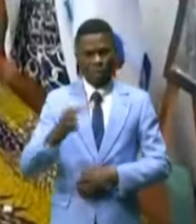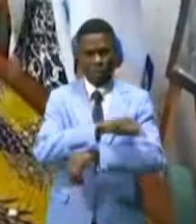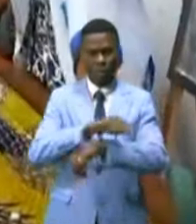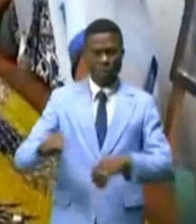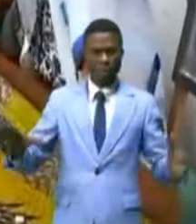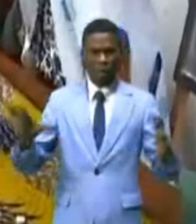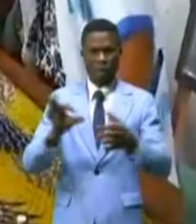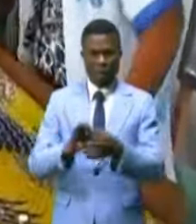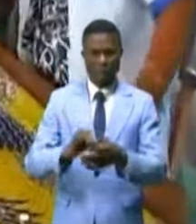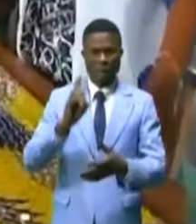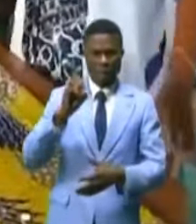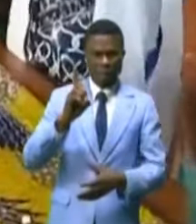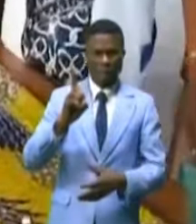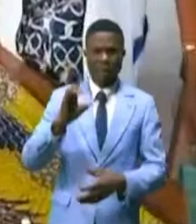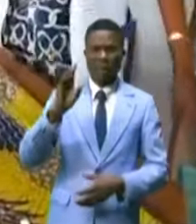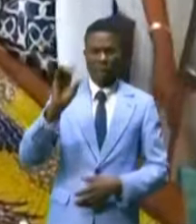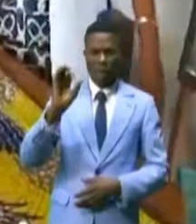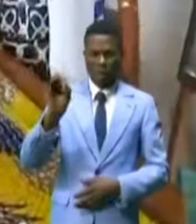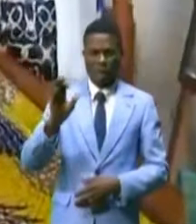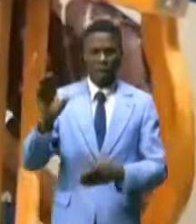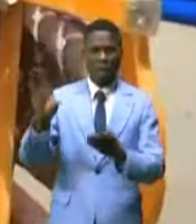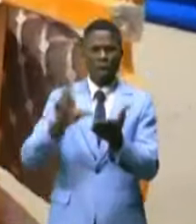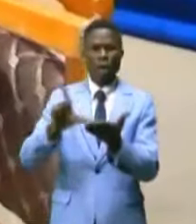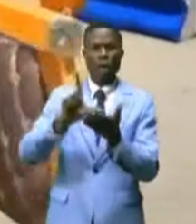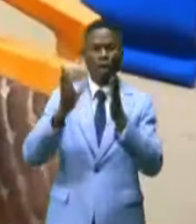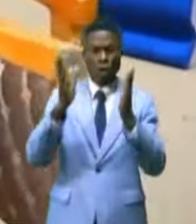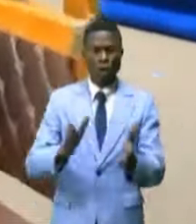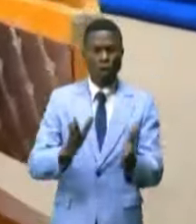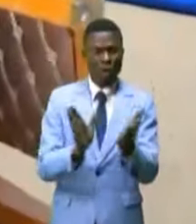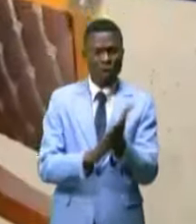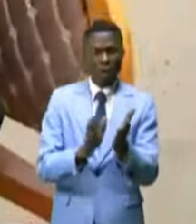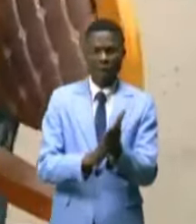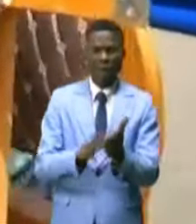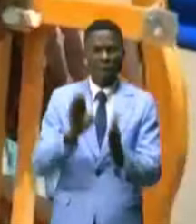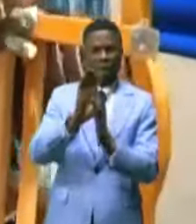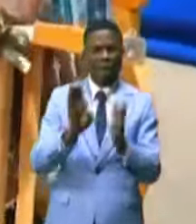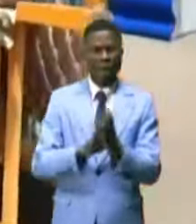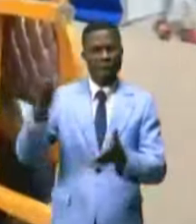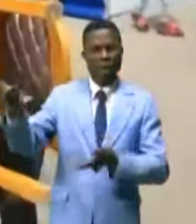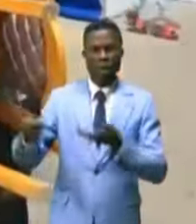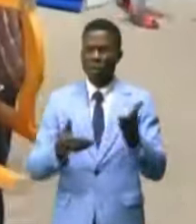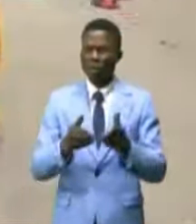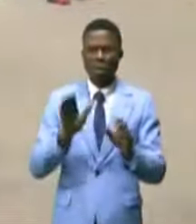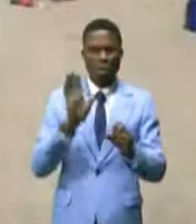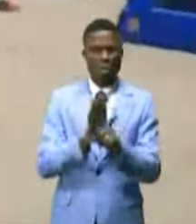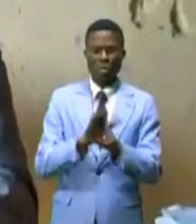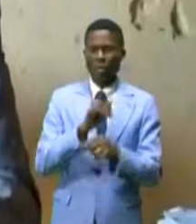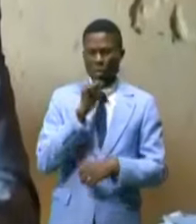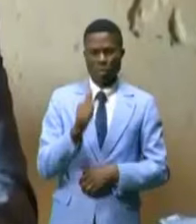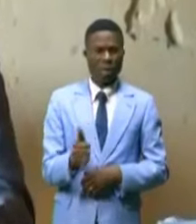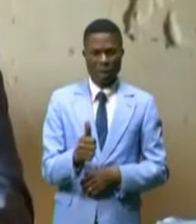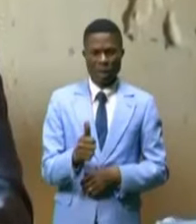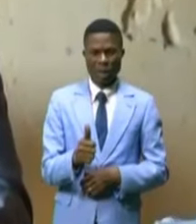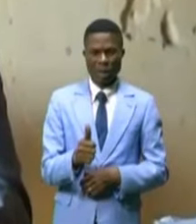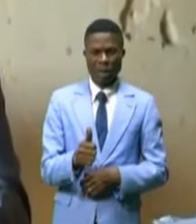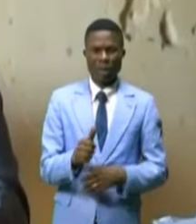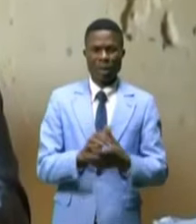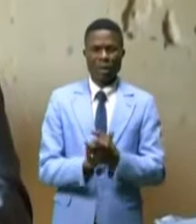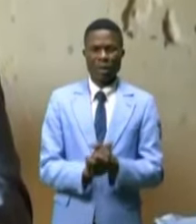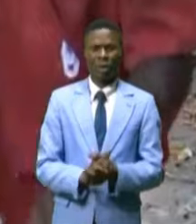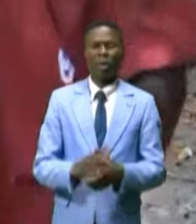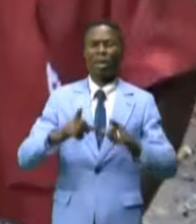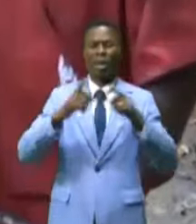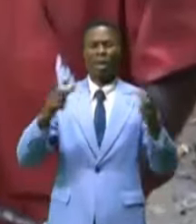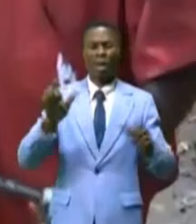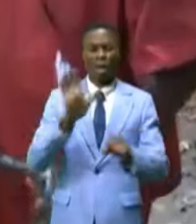des liaisons d'Idiofa est locataire, ce qui fait que les conditions d'accueil ne sont pas favorables. Les grandes difficultés